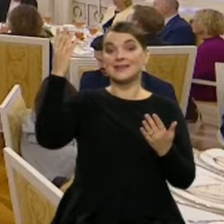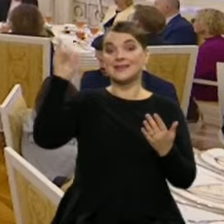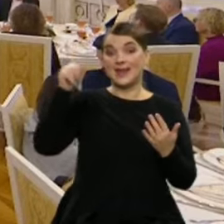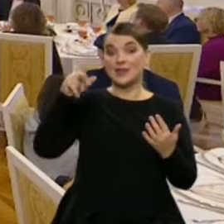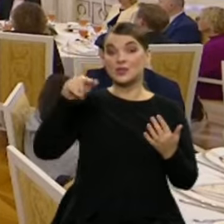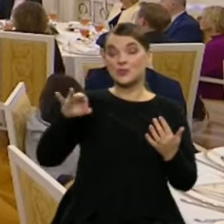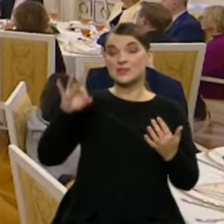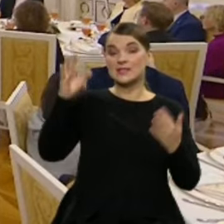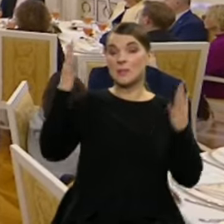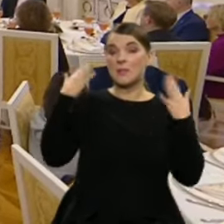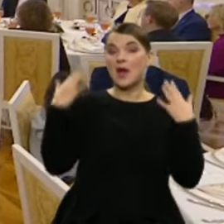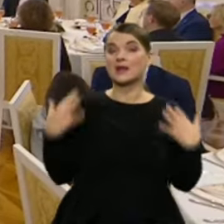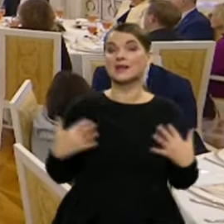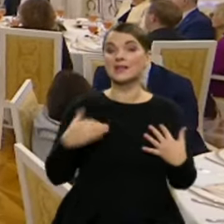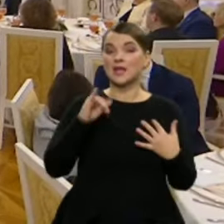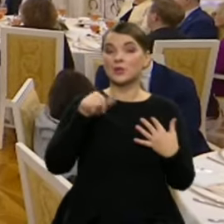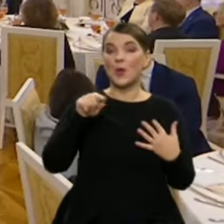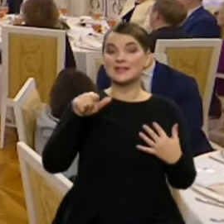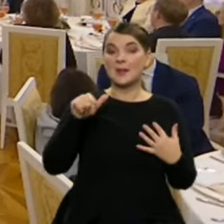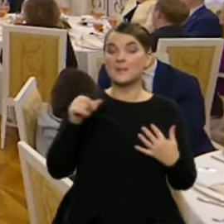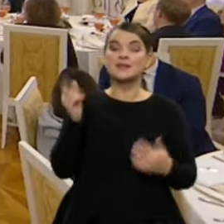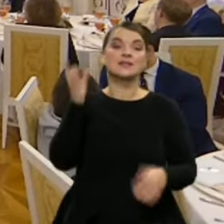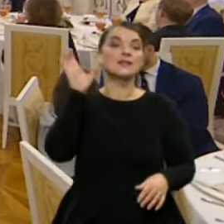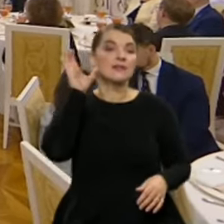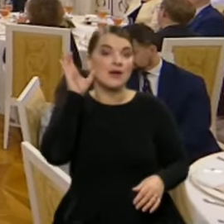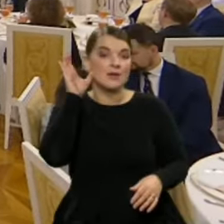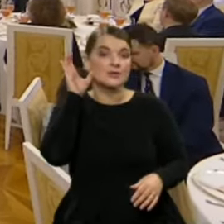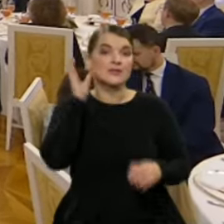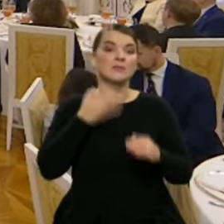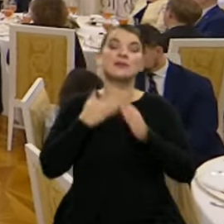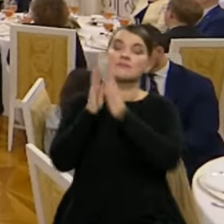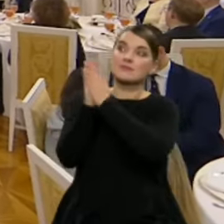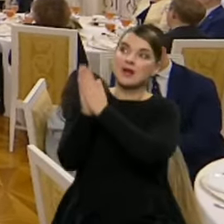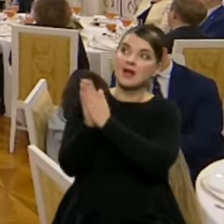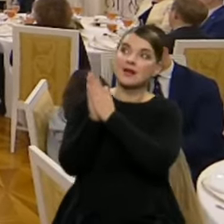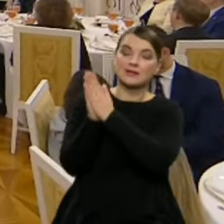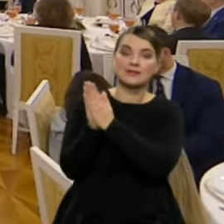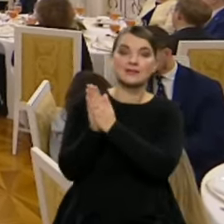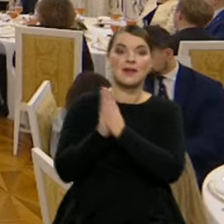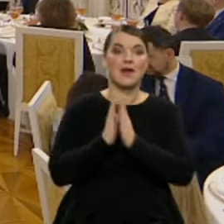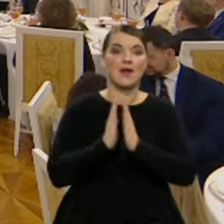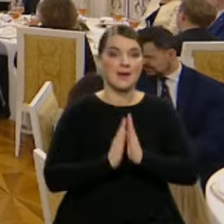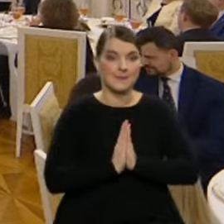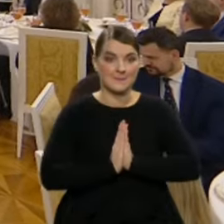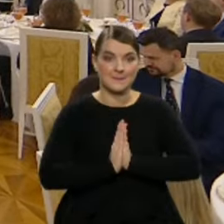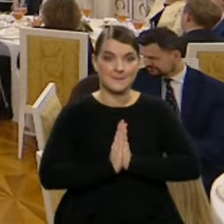Juozapai, išgirskite ir išklausykite mūsų maldavimą. Amen.